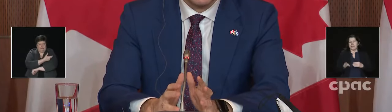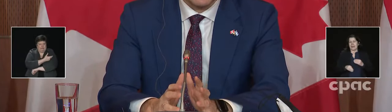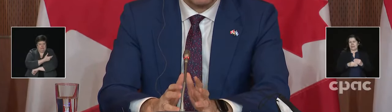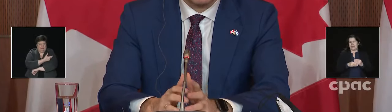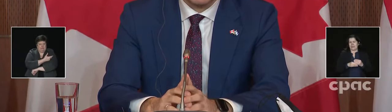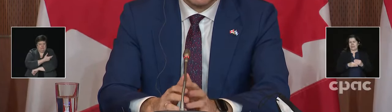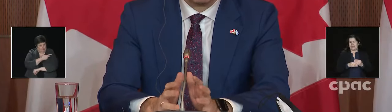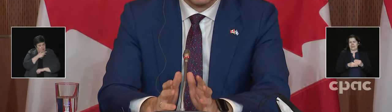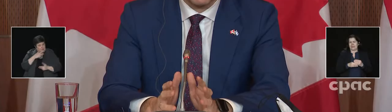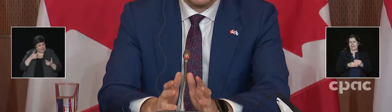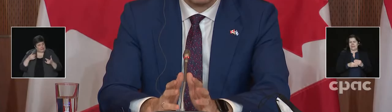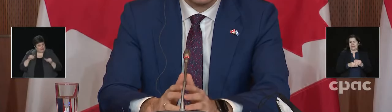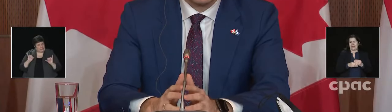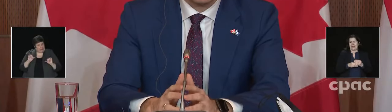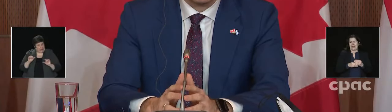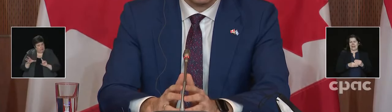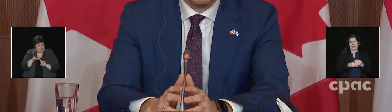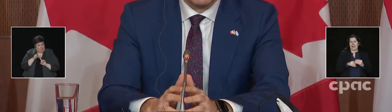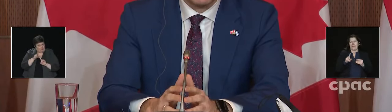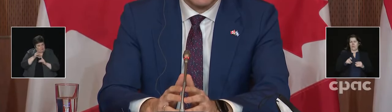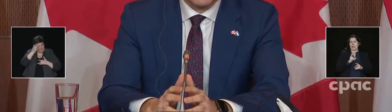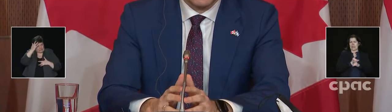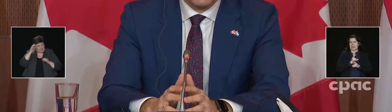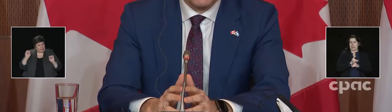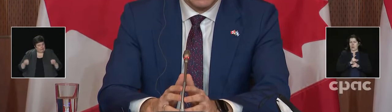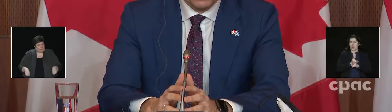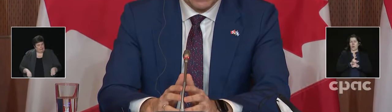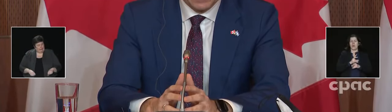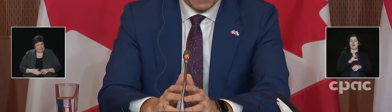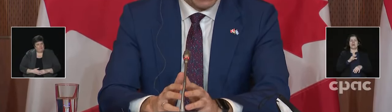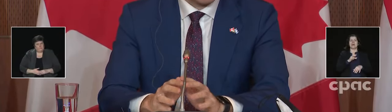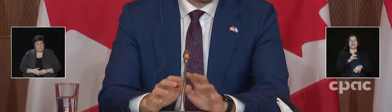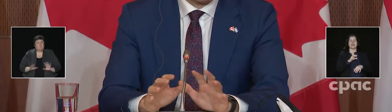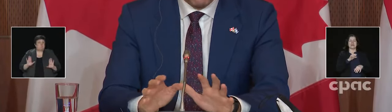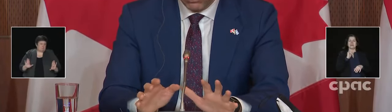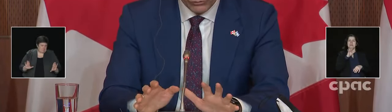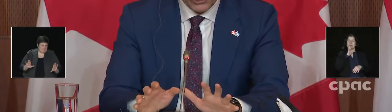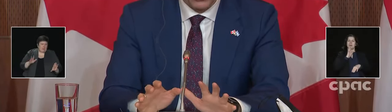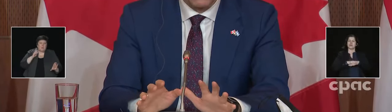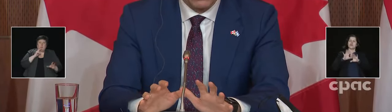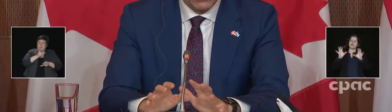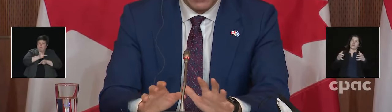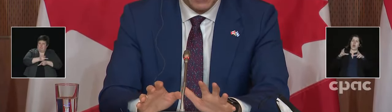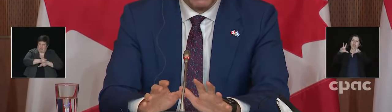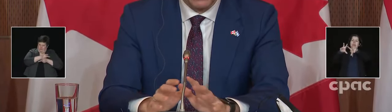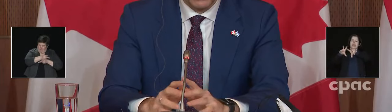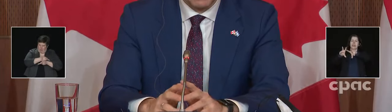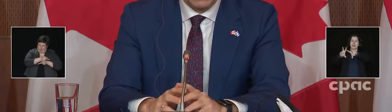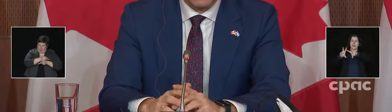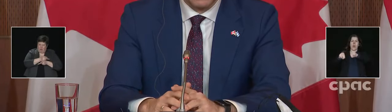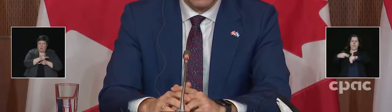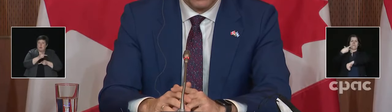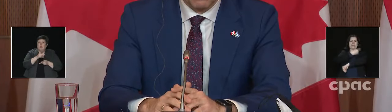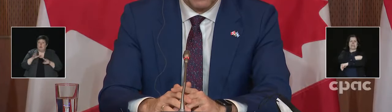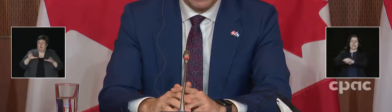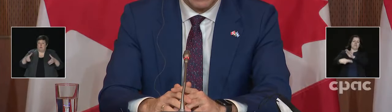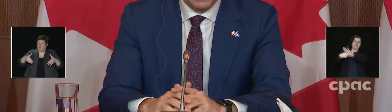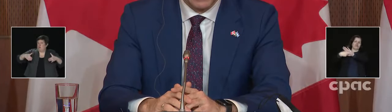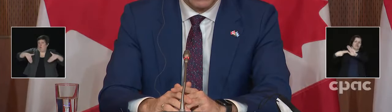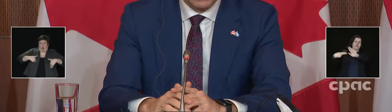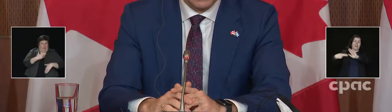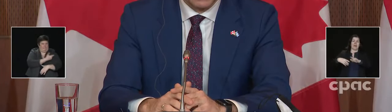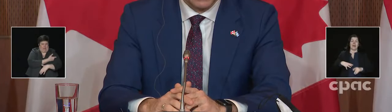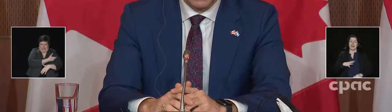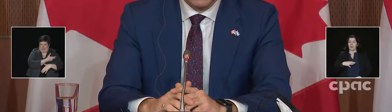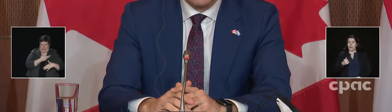être prudent lorsqu'on parle des non-vaccinés, parce que plusieurs types de personnes qui ne sont pas